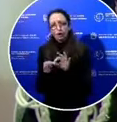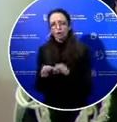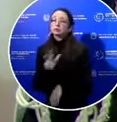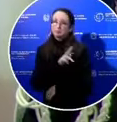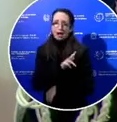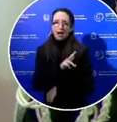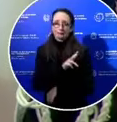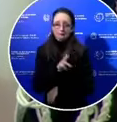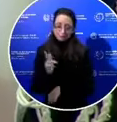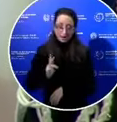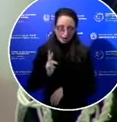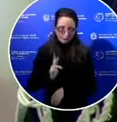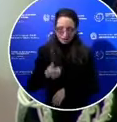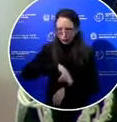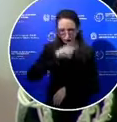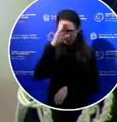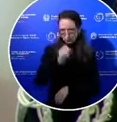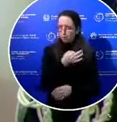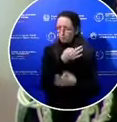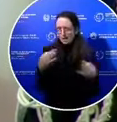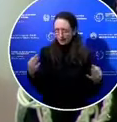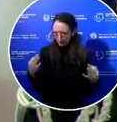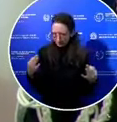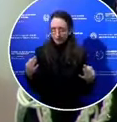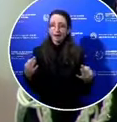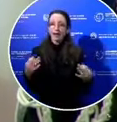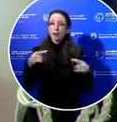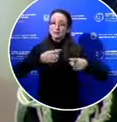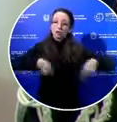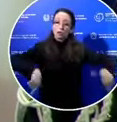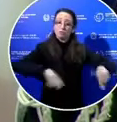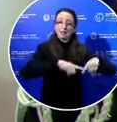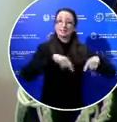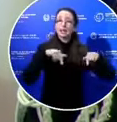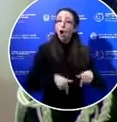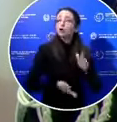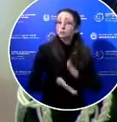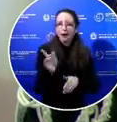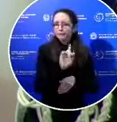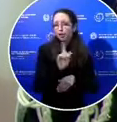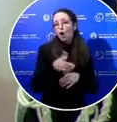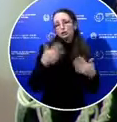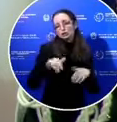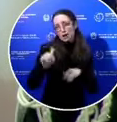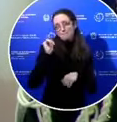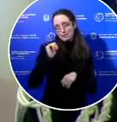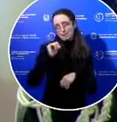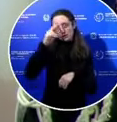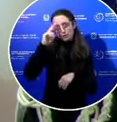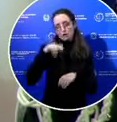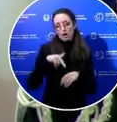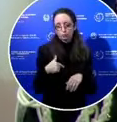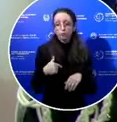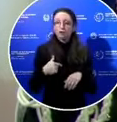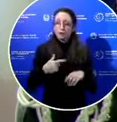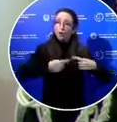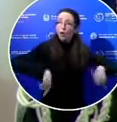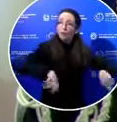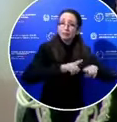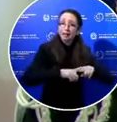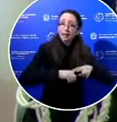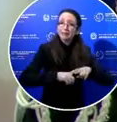compreso durante tutto l'iter di questa conferenza che non è iniziata qui oggi, è stato anche ricordato prima, è iniziata già in realtà in